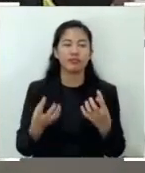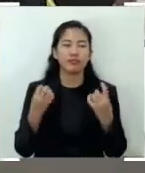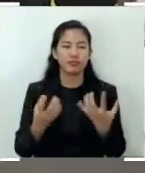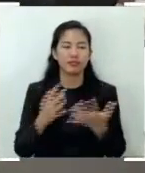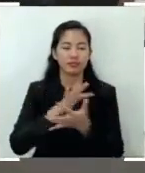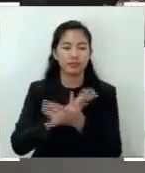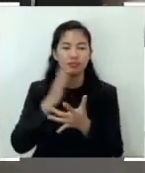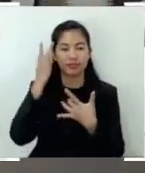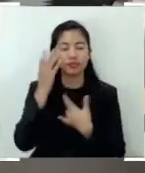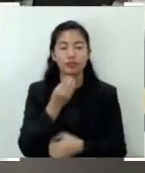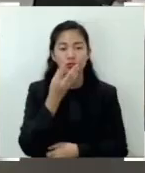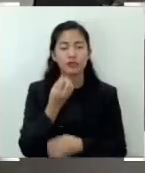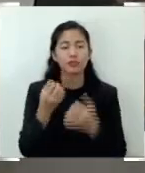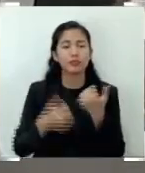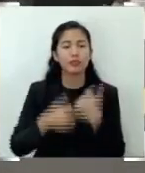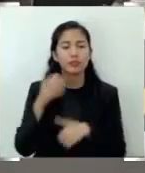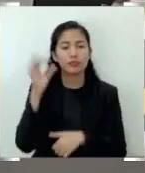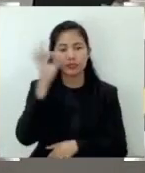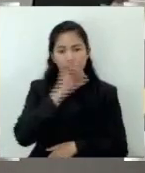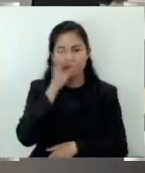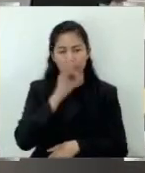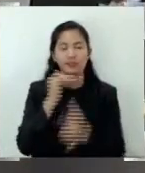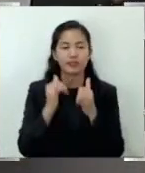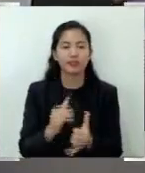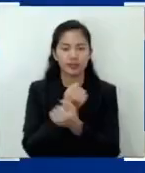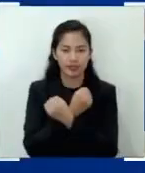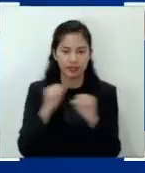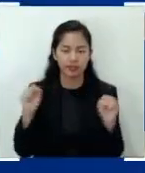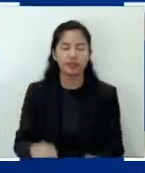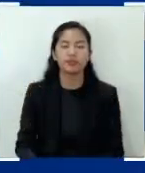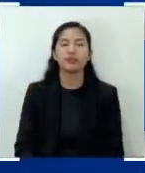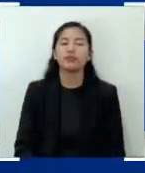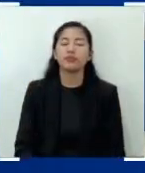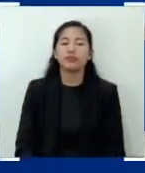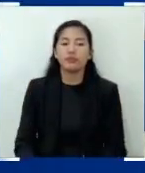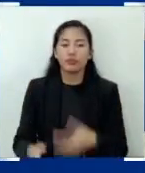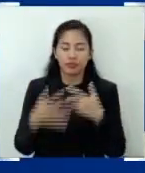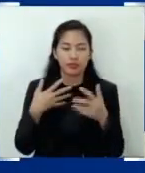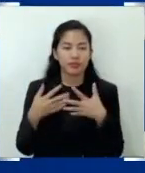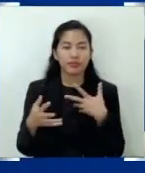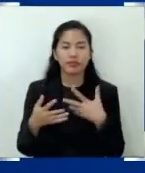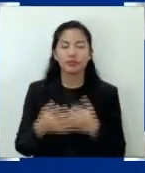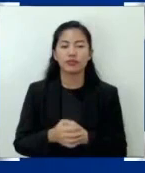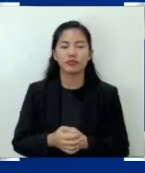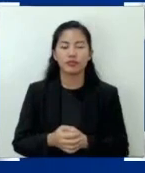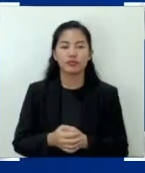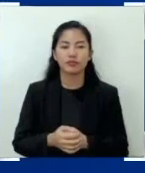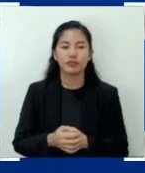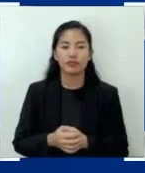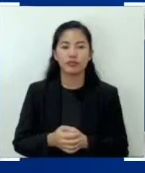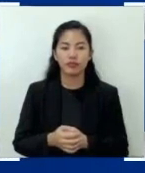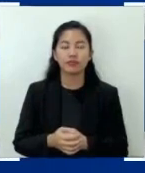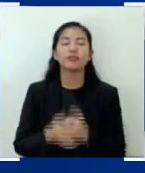Pilipinong nasa Hong Kong ay ligtas pa mula sa COVID. Gayunpaman, kahit wala tayong lockdown dito, ay lagi po tayong mag-ingat